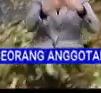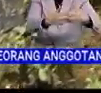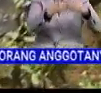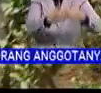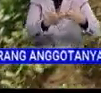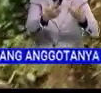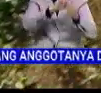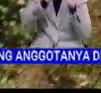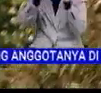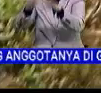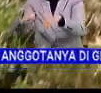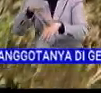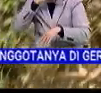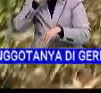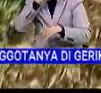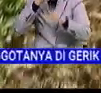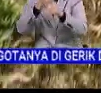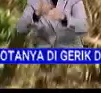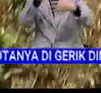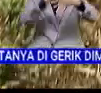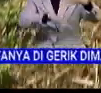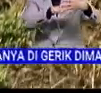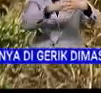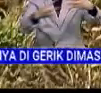mahu melupuskan sisa berjadual.